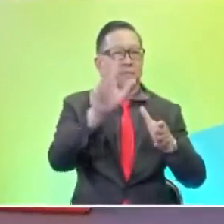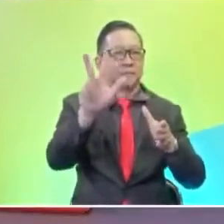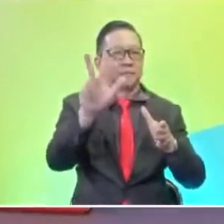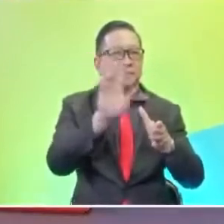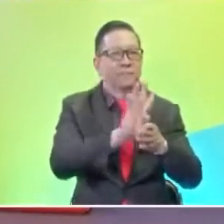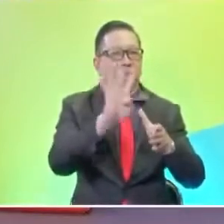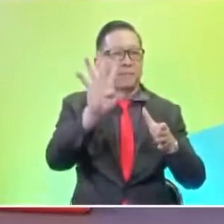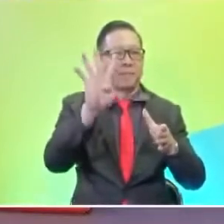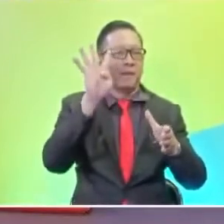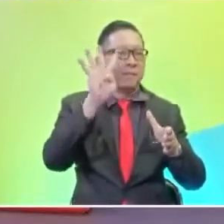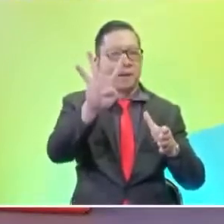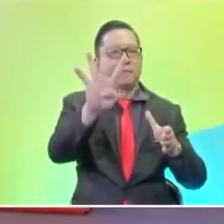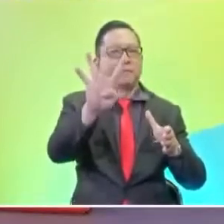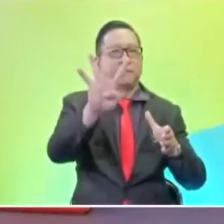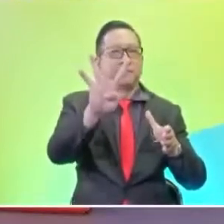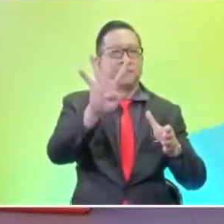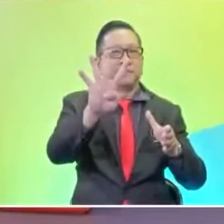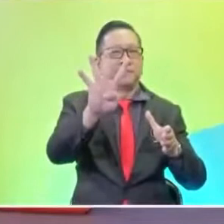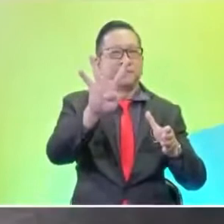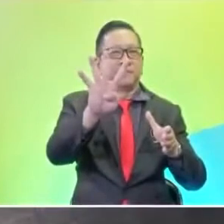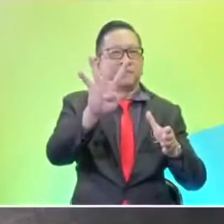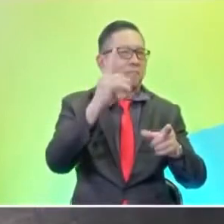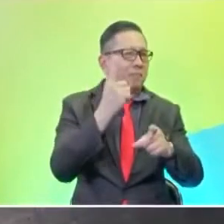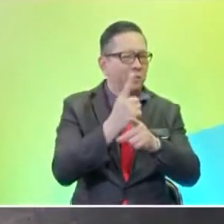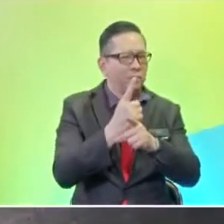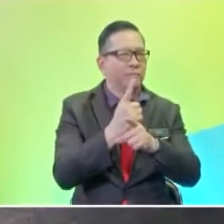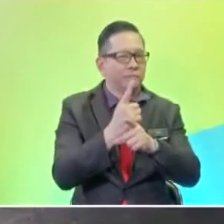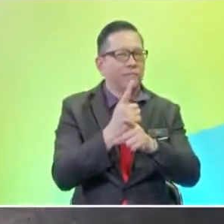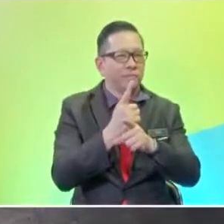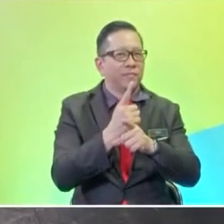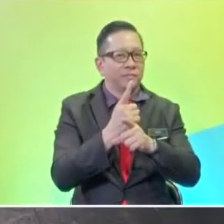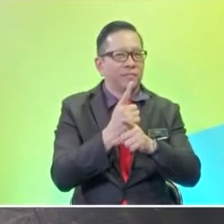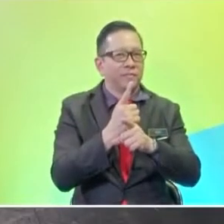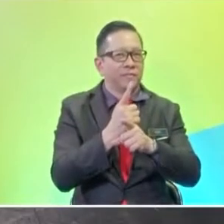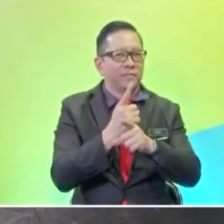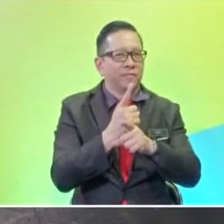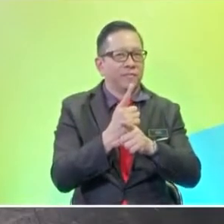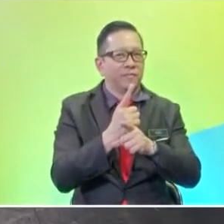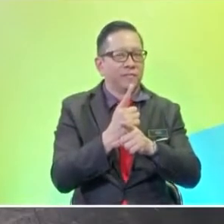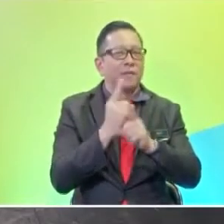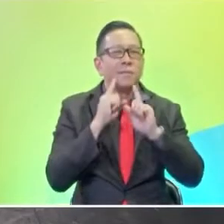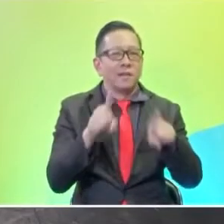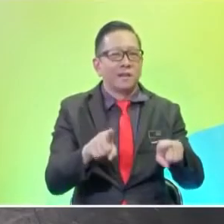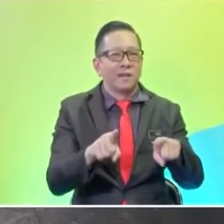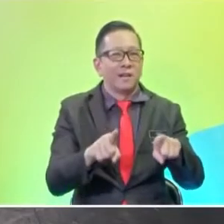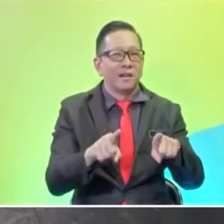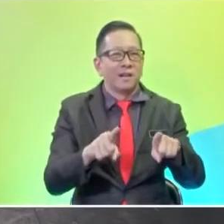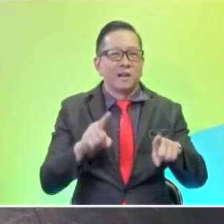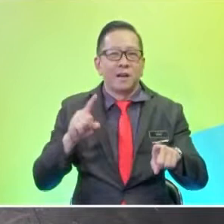empat empat Betul tak jawaban dia oh iya jawabannya